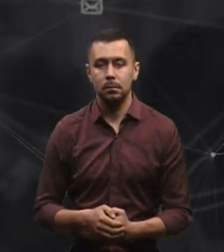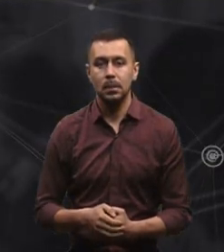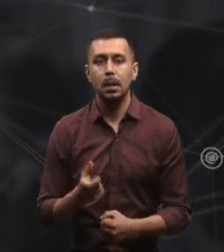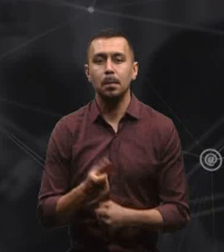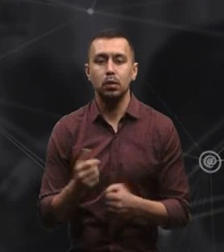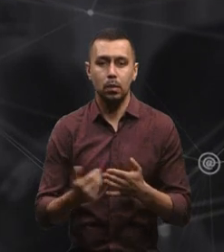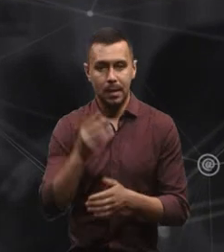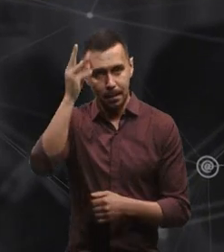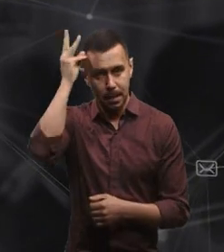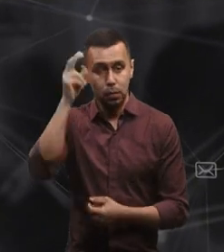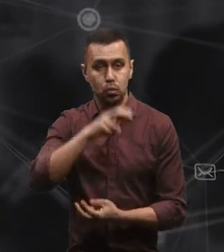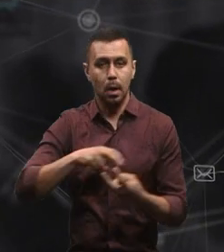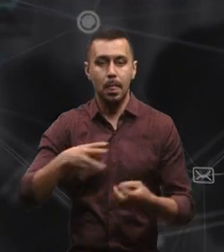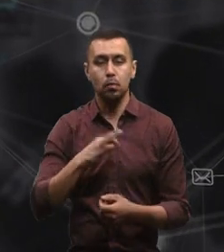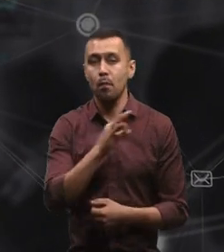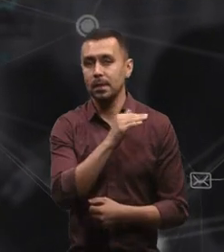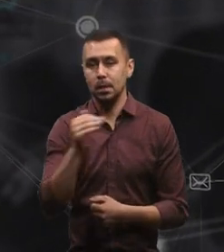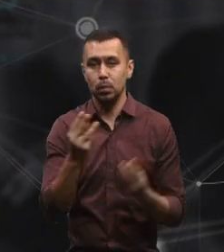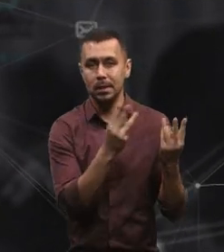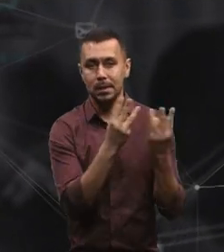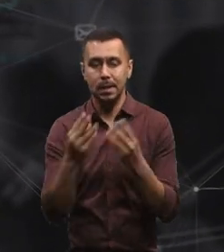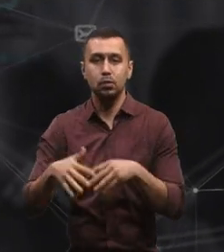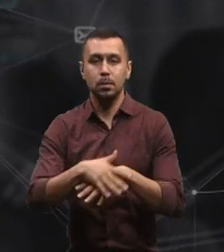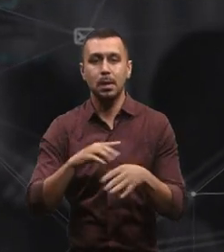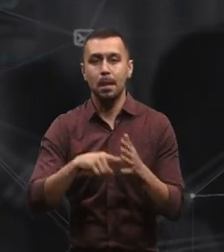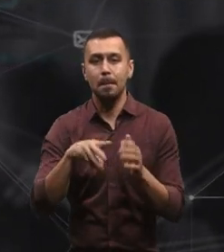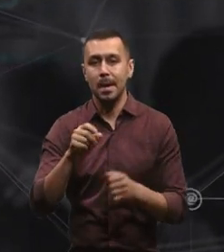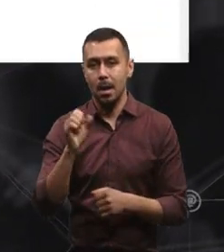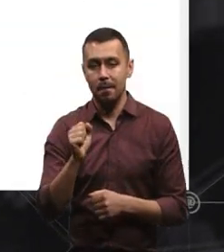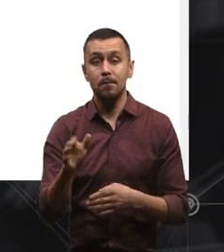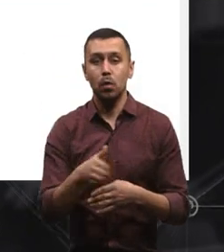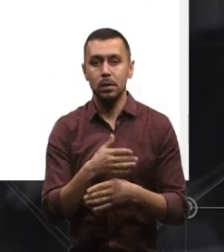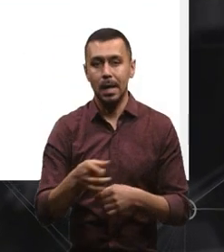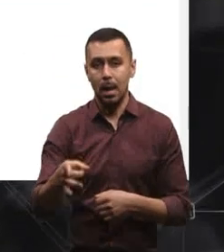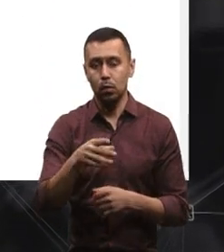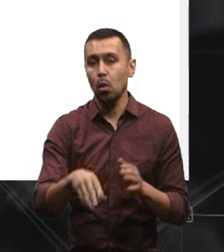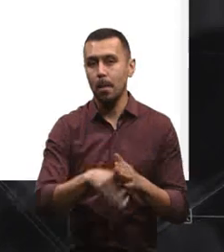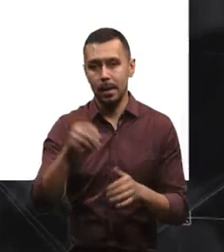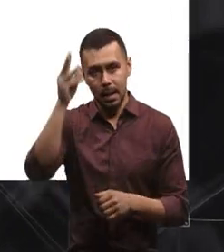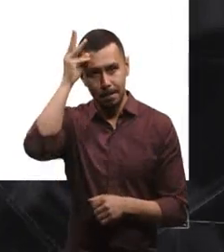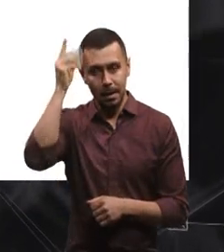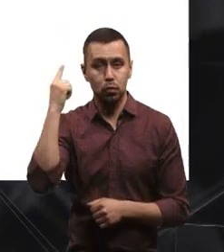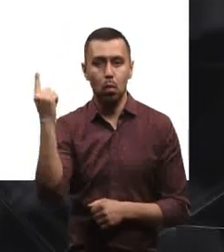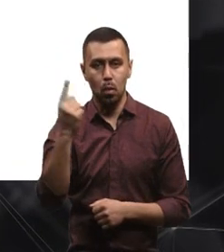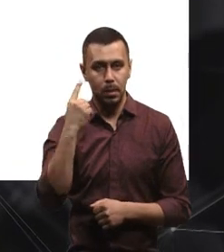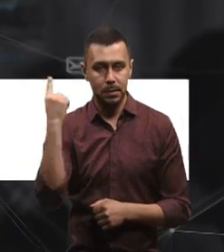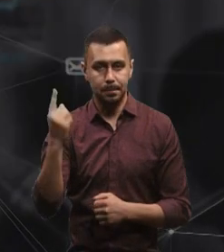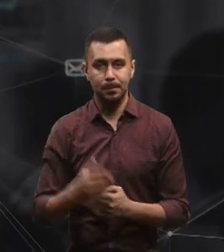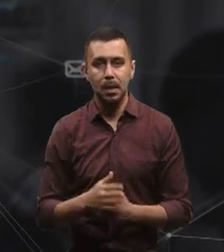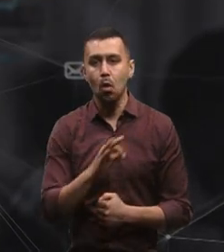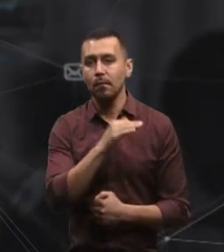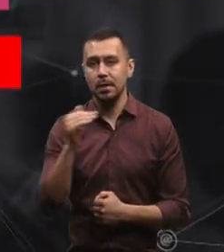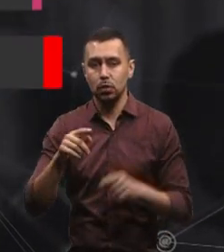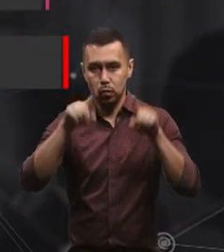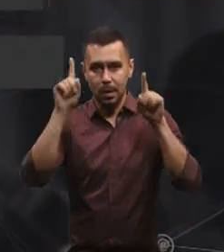Більше новин Хмельниччини шукайте на нашому офіційному сайті «Суспільне.Медіа», де у розділі «Регіони» обирайте Хмельницьку область, та